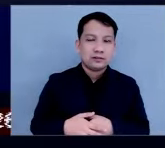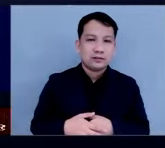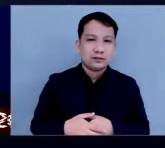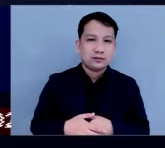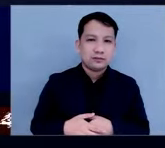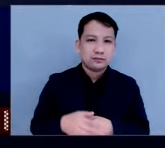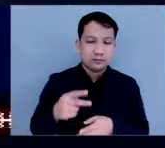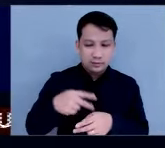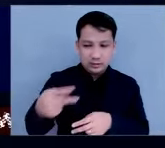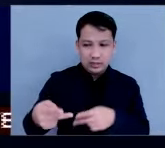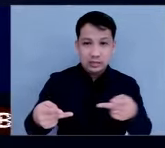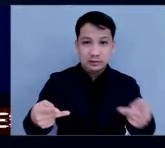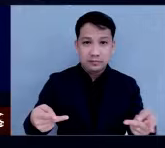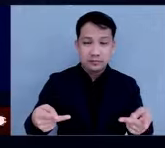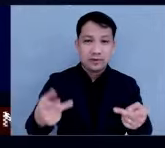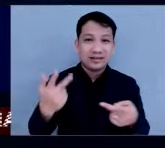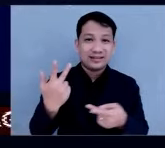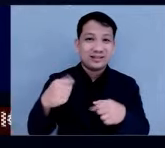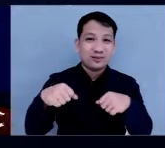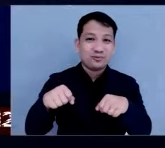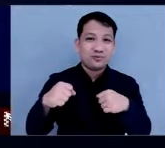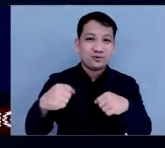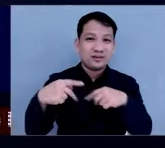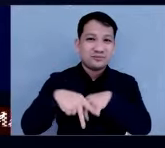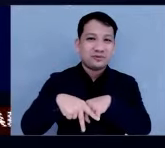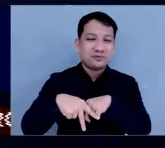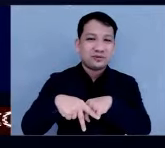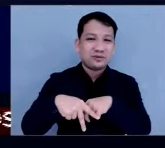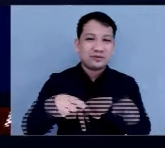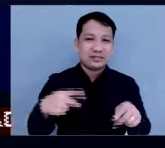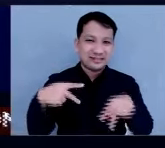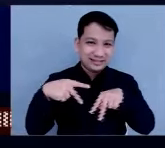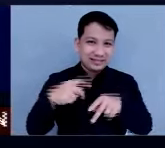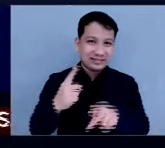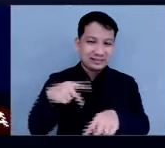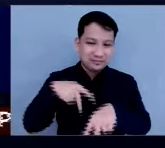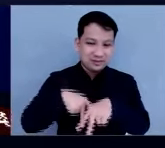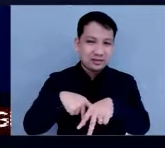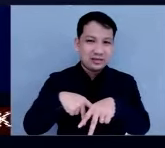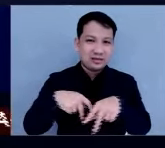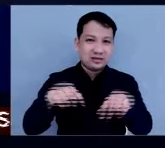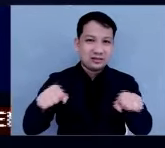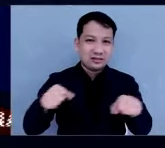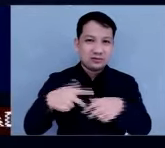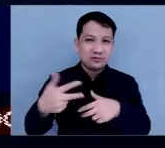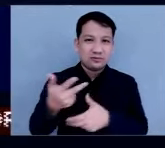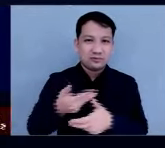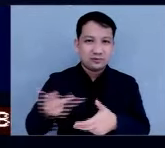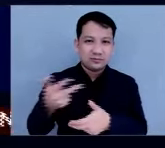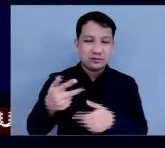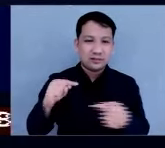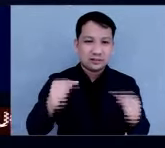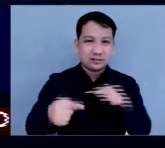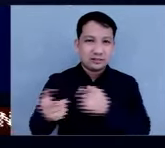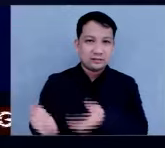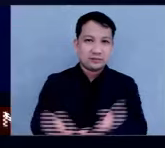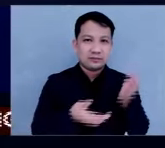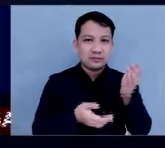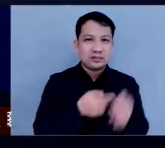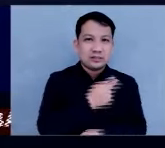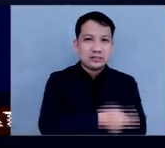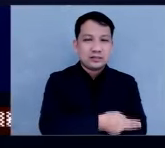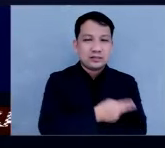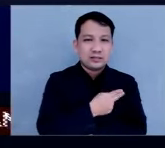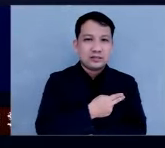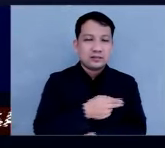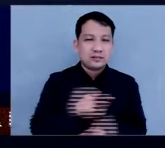Humandusay sa kalsada ang dalawang rider ng motor at isang angkas. Sugatan silang tatlo, kaya agad silang dinala sa ospital.